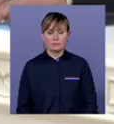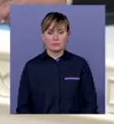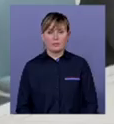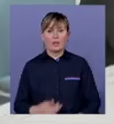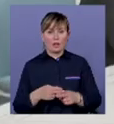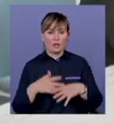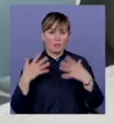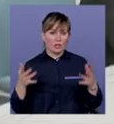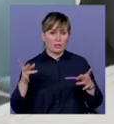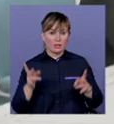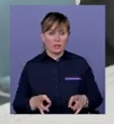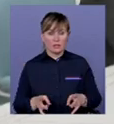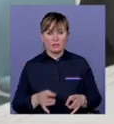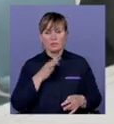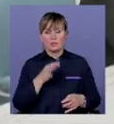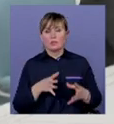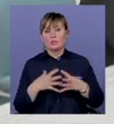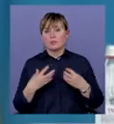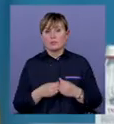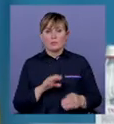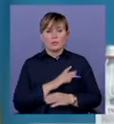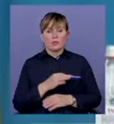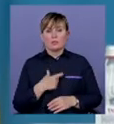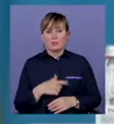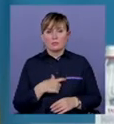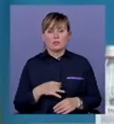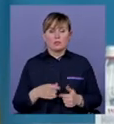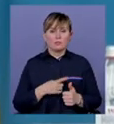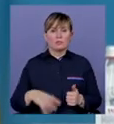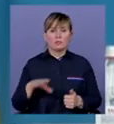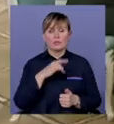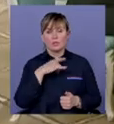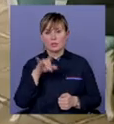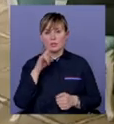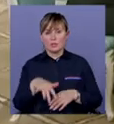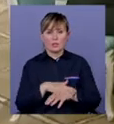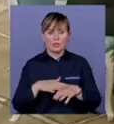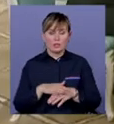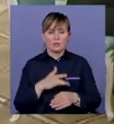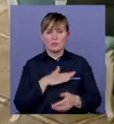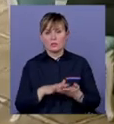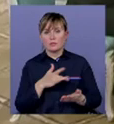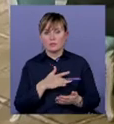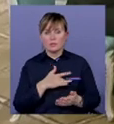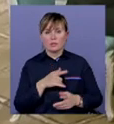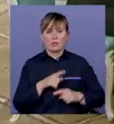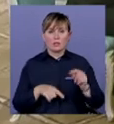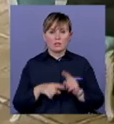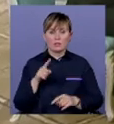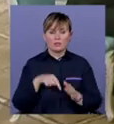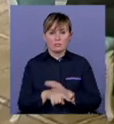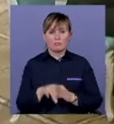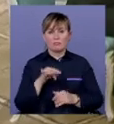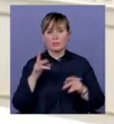Это большая трагедия. Выражаю семьям погибших от себя и от имени всего казахстанского народа искренние соболезнования. Родным жертв крушения